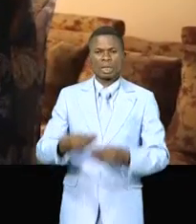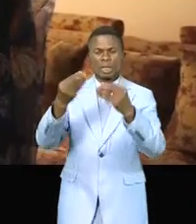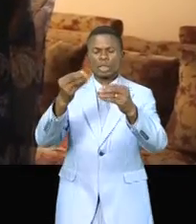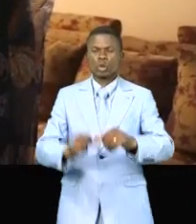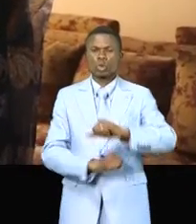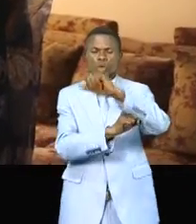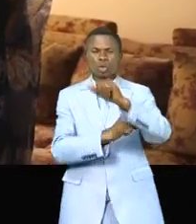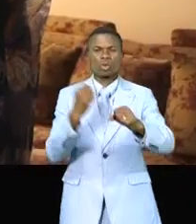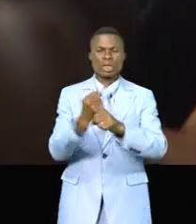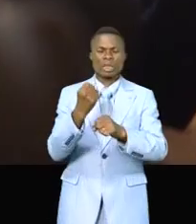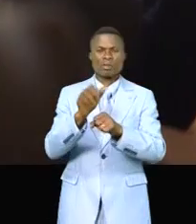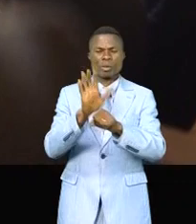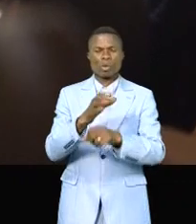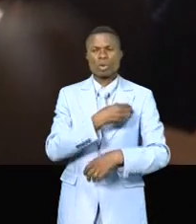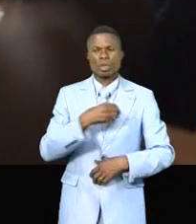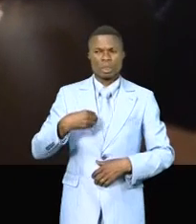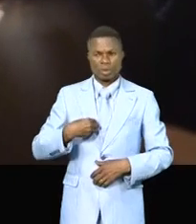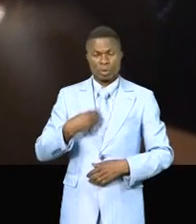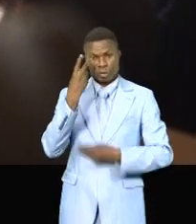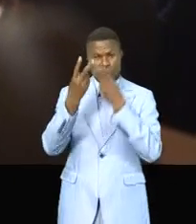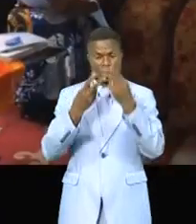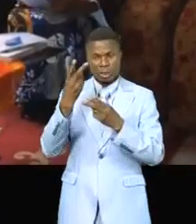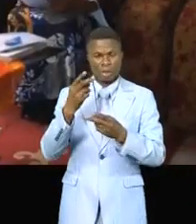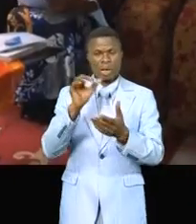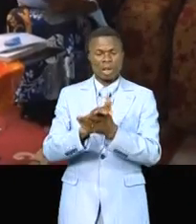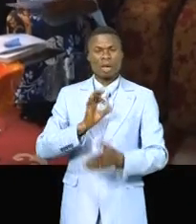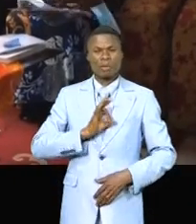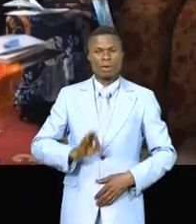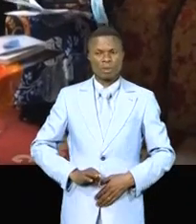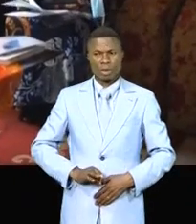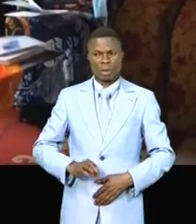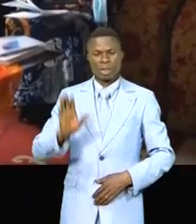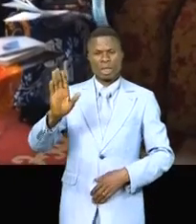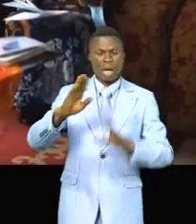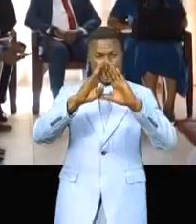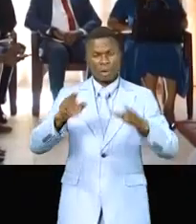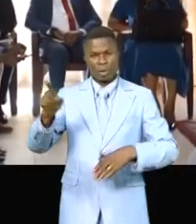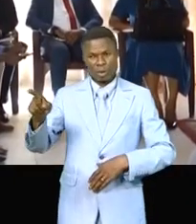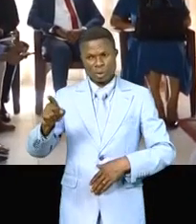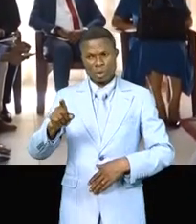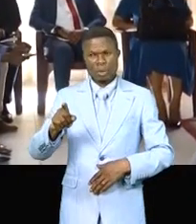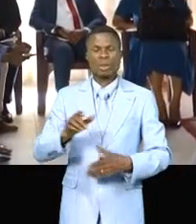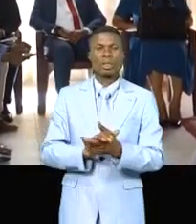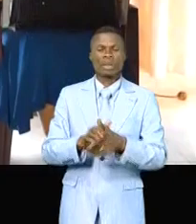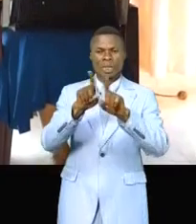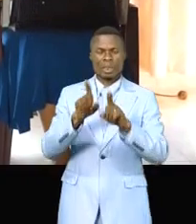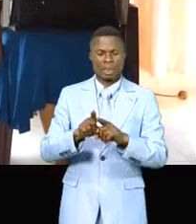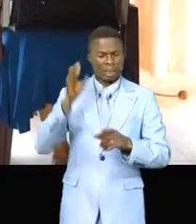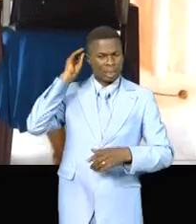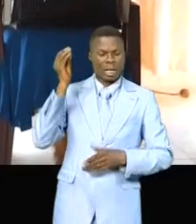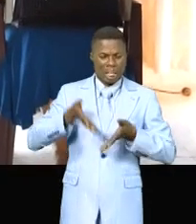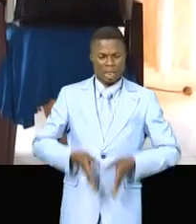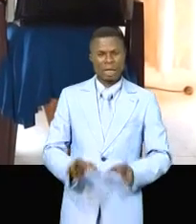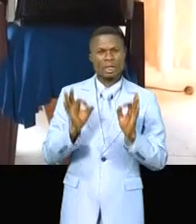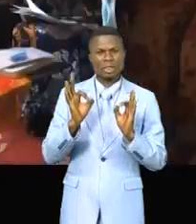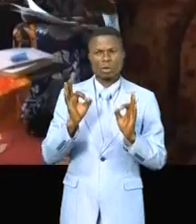femmes de différents domaines. Cette visite de Denise Nyakiruchi Sekidi à son domicile est sans nul doute une renaissance pour cette passionnée des